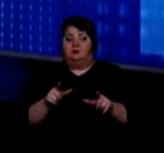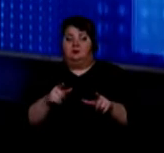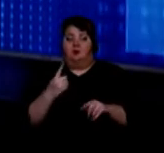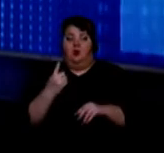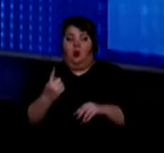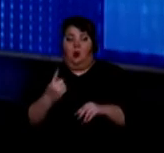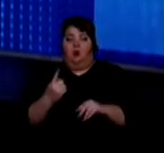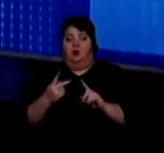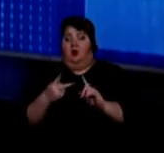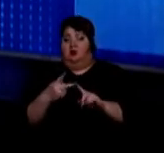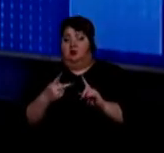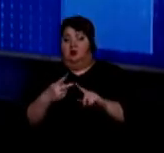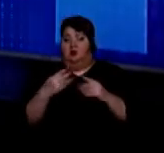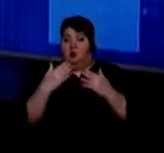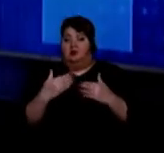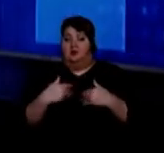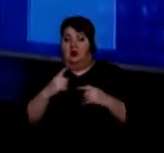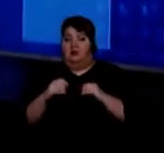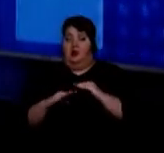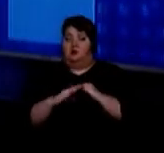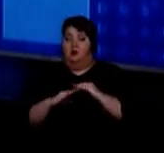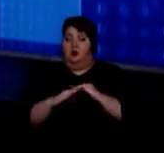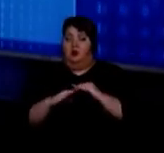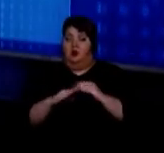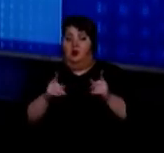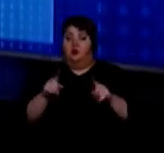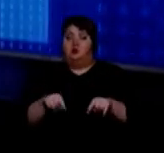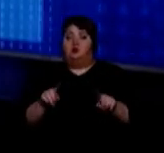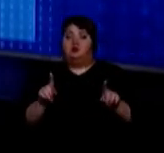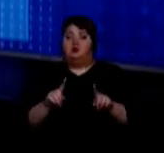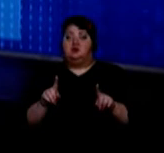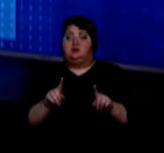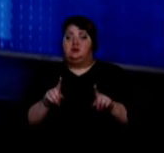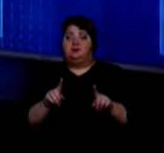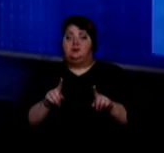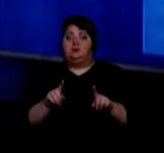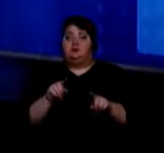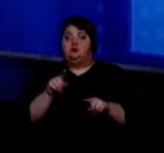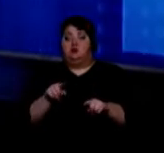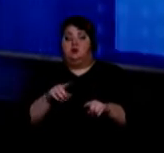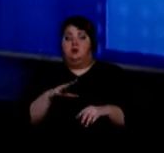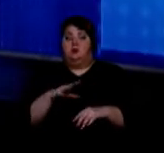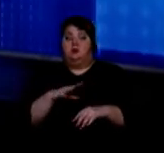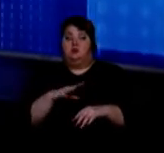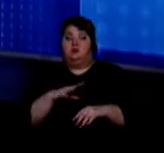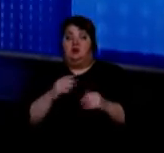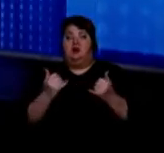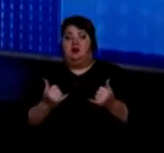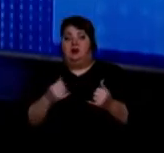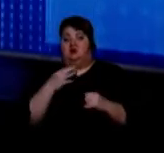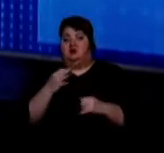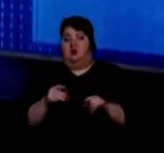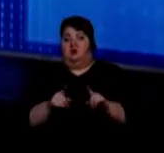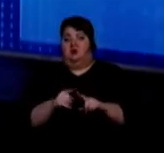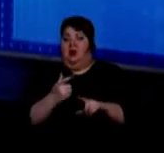одна, що інша звернулися за допомогою, тому що в них, ну, зараз, скажімо так,